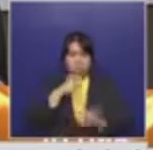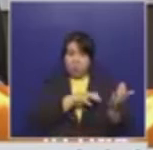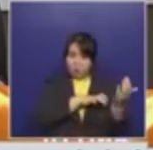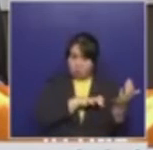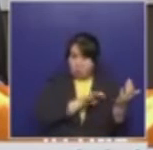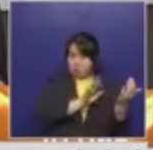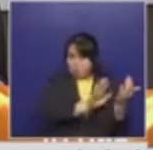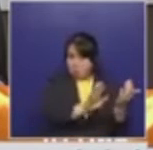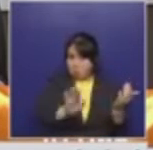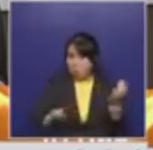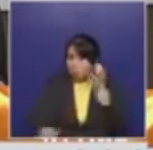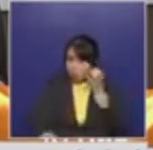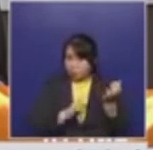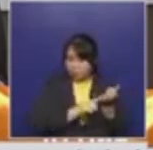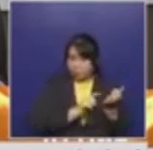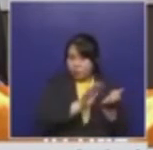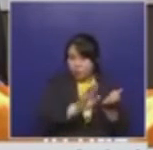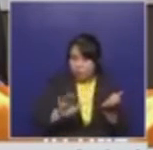ที่ประชุมรับกันได้ครับปิดเครื่องบันทึกได้ครับปิดประตูห้องได้ครับปิดการถ่ายทอดได้แต่ถ้าเราประชุมออนไลน์แล้วเราไม่ได้คิดให้ยาวนะครับคิดนะครับแต่อาจจะไม่ถึงนะครับแต่ถ้าเราคิดแบบนี้เนี่ยเราเขียนมากลางๆแบบนี้เนี่ยและท่านในอนาคตจะต้องใช้ข้อมูลครับนี้กับการประชุมออนไลน์และมีความจำเป็นที่ต้องมีการประชุมลับเกิดขึ้นผมถามว่าเราจะควบคุมการประชุมออนไลน์นั้นให้รับได้อย่างแท้จริงได้ยังไงครับในหลายครั้งเนี่ยเราบอกว่าในข้อบังคับในบอกว่าถ้าประชุมรับเนี่ยท่านมาทานมีสิทธิ์ว่าจะให้หยุดการบันทึกภาพการบันทึกเสียงแต่เป็นการประชุมออนไลน์เราไม่ทราบเลยครับจะมาทานครับว่าเครื่องคอมพิวเตอร์นะครับเดี๋ยวSmartphone